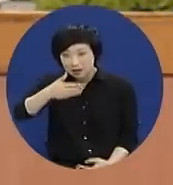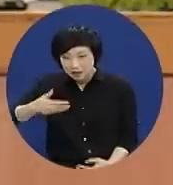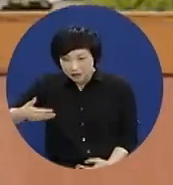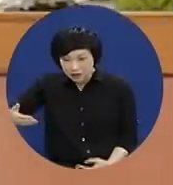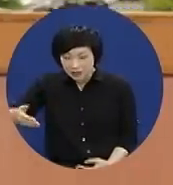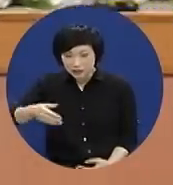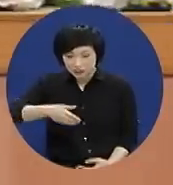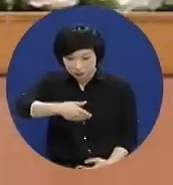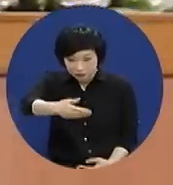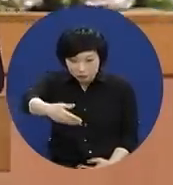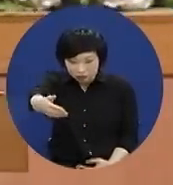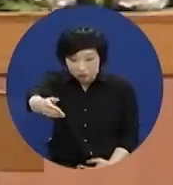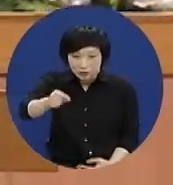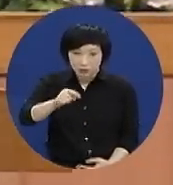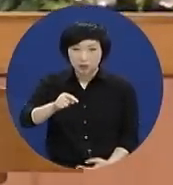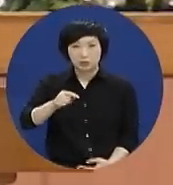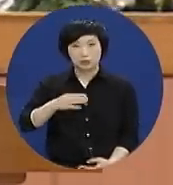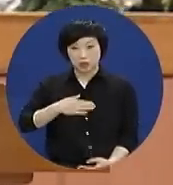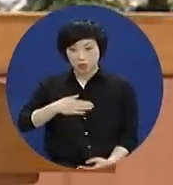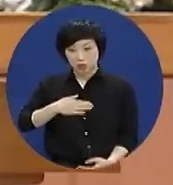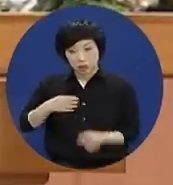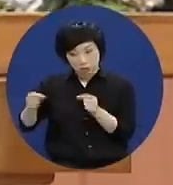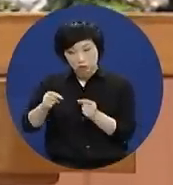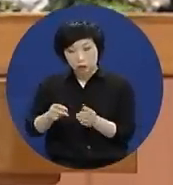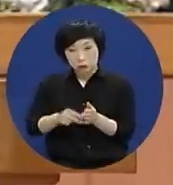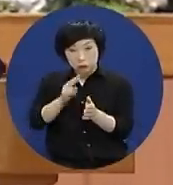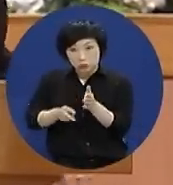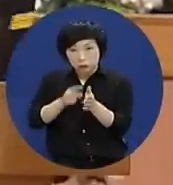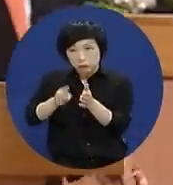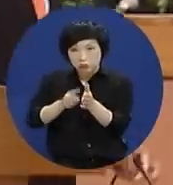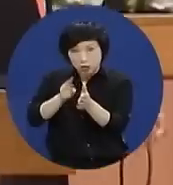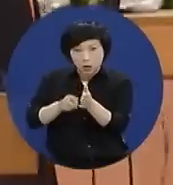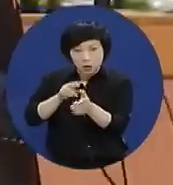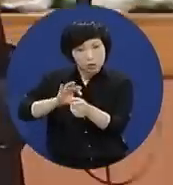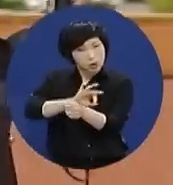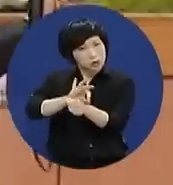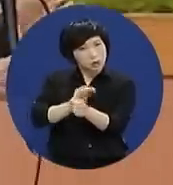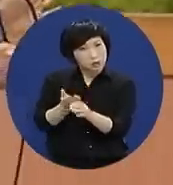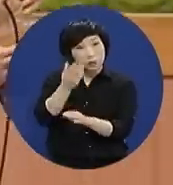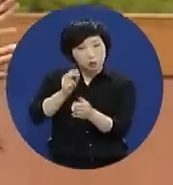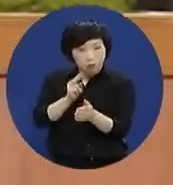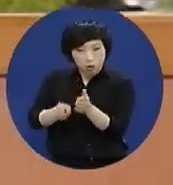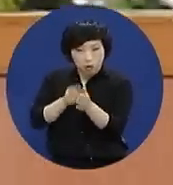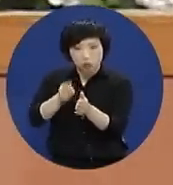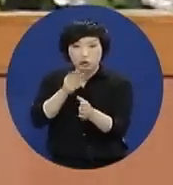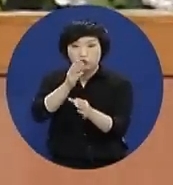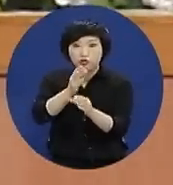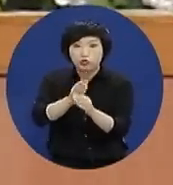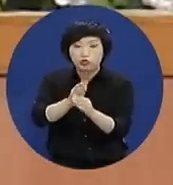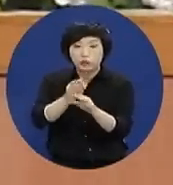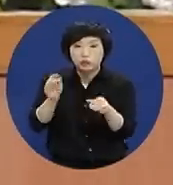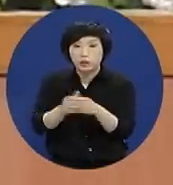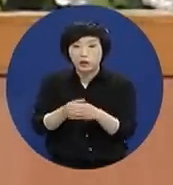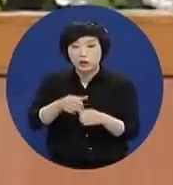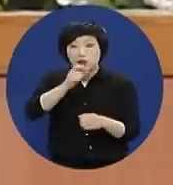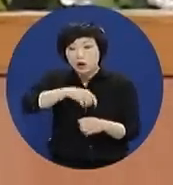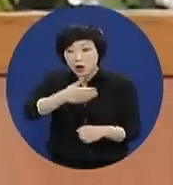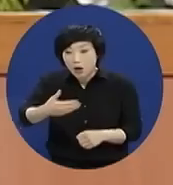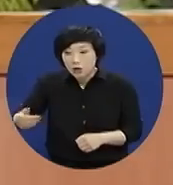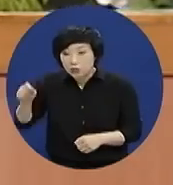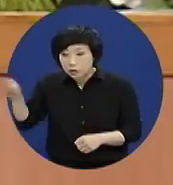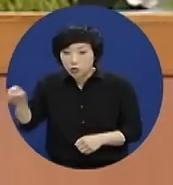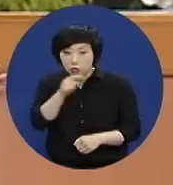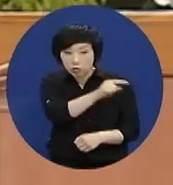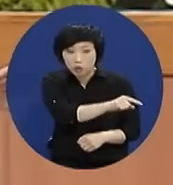時間以上列車に乗って行ったんですけれどもナイル側が流れる両側